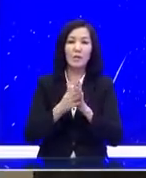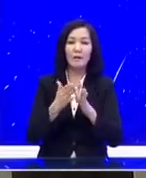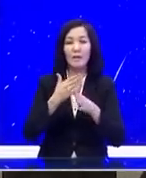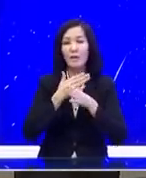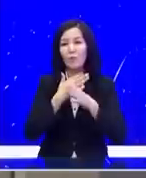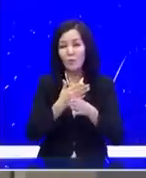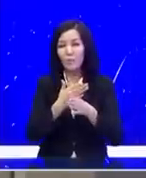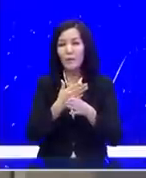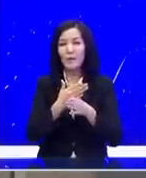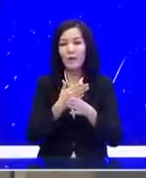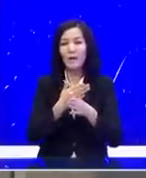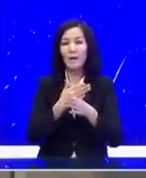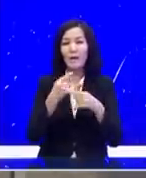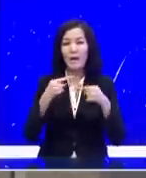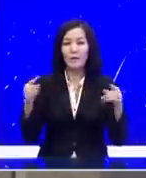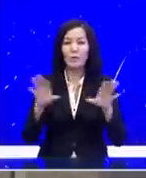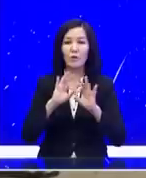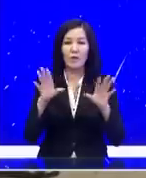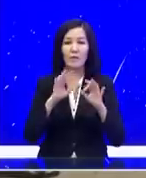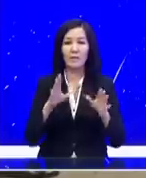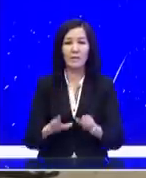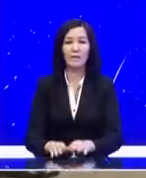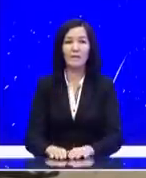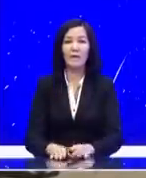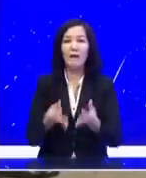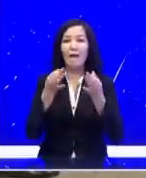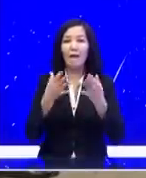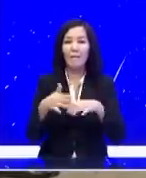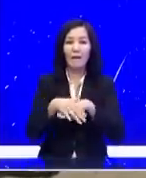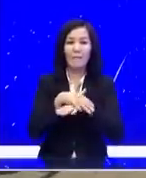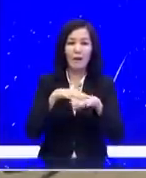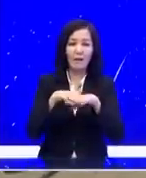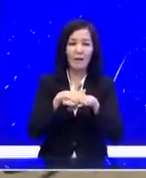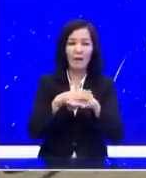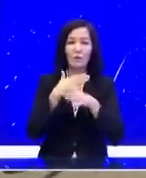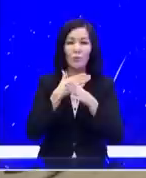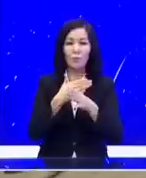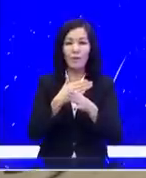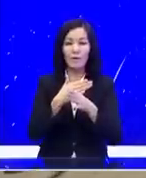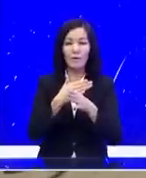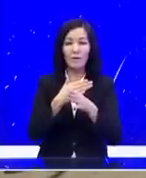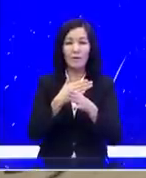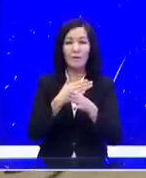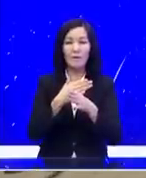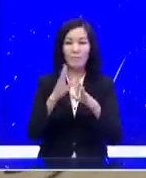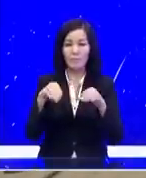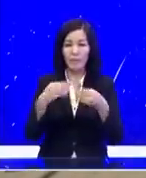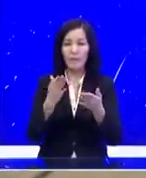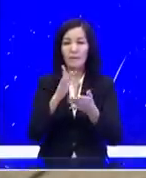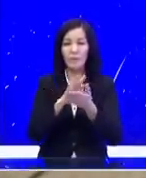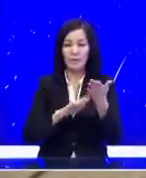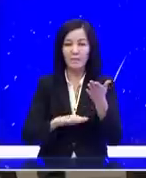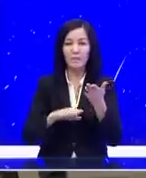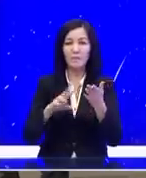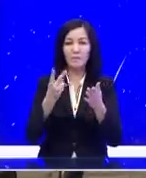жәрдемақы, көмектер жайы да сөз болды. Қарапайым халыққа көмек көрсетіп жатырмыз.